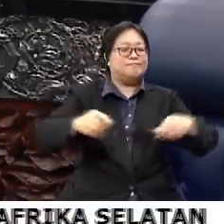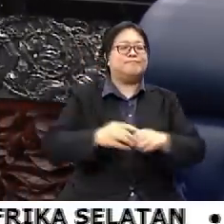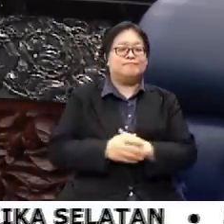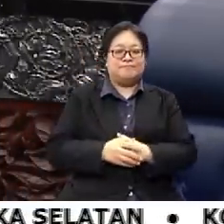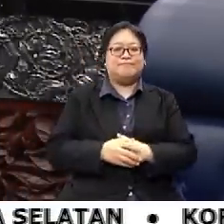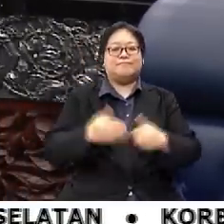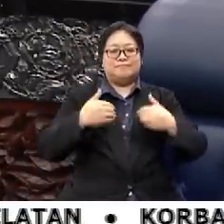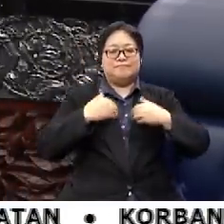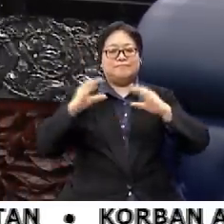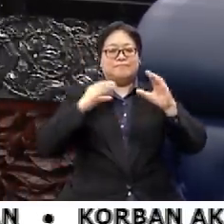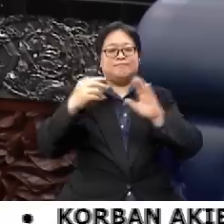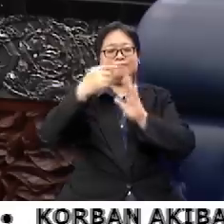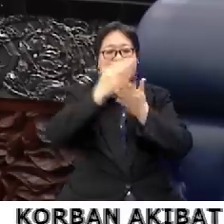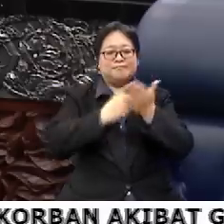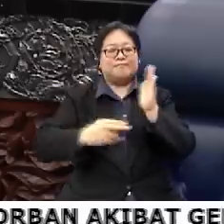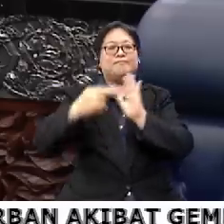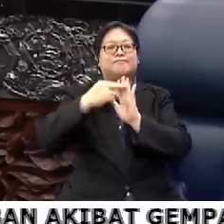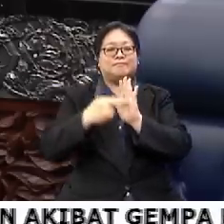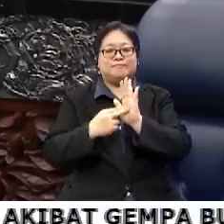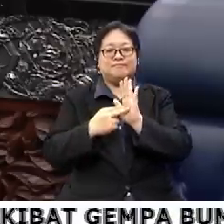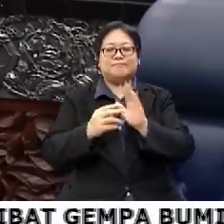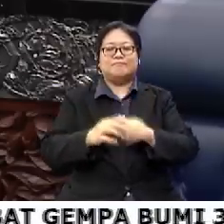dinyatakan tentang perundangan, ya,